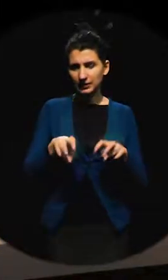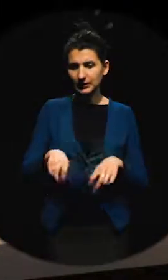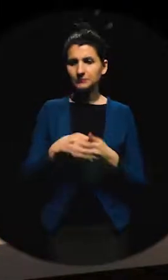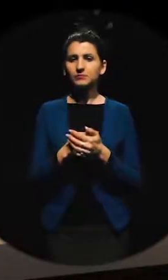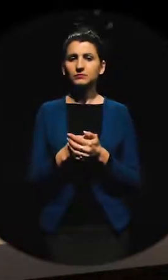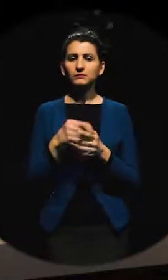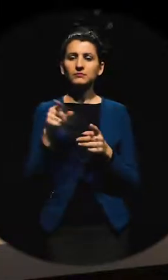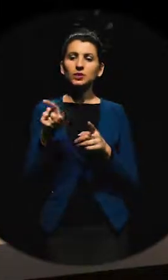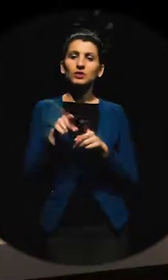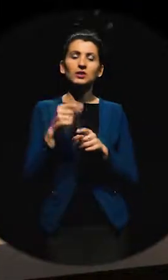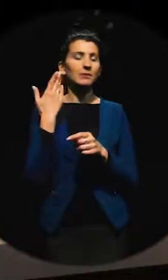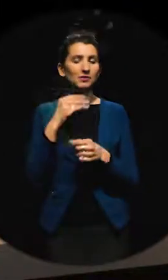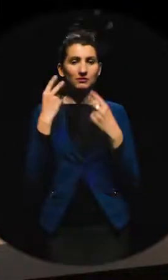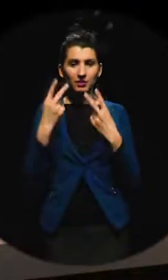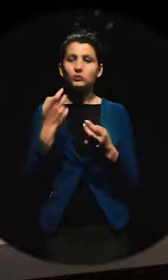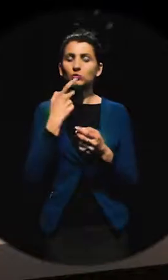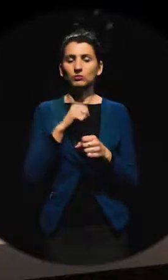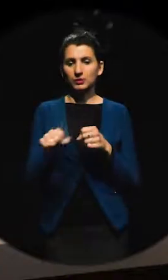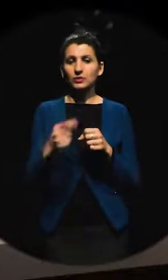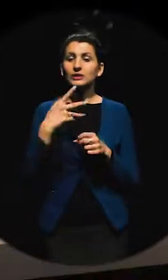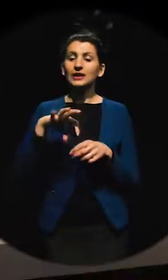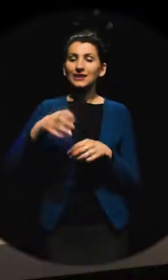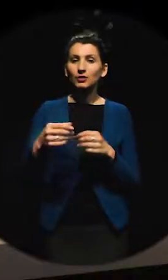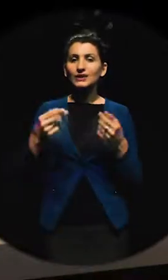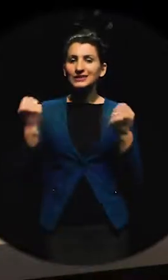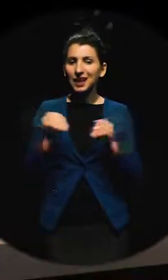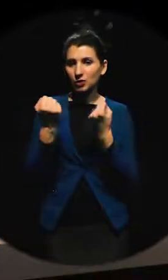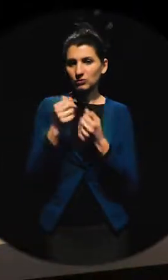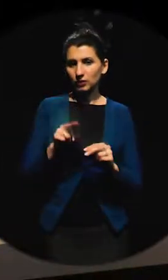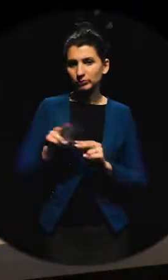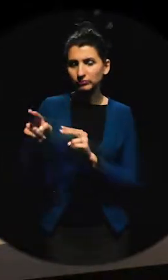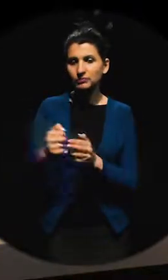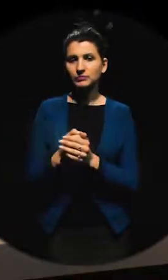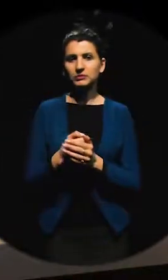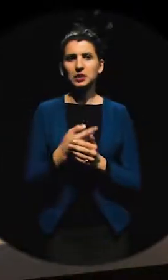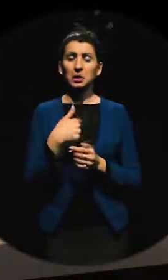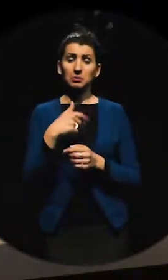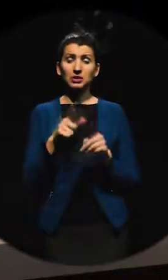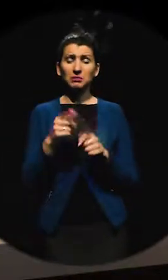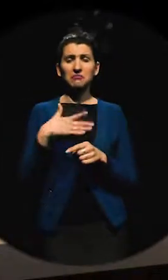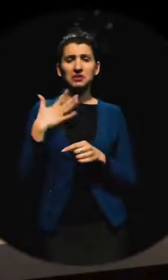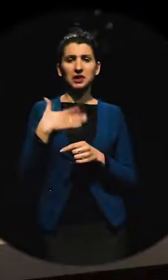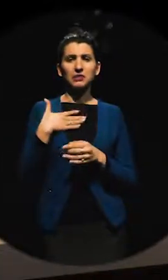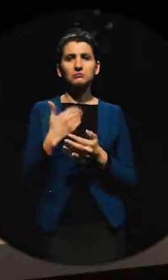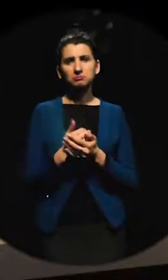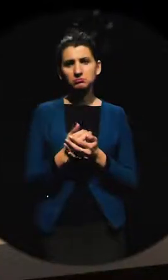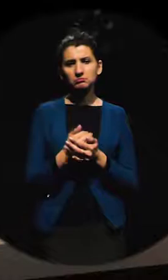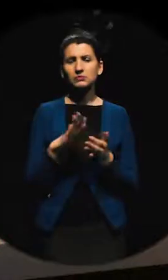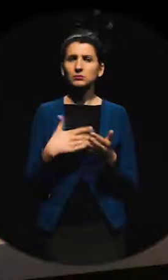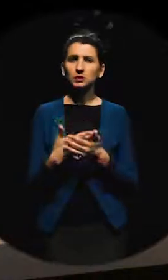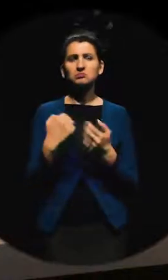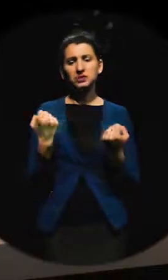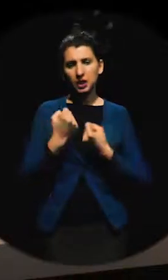która dla badaczki jest bardzo ważna, to jest kategoria zaangażowania. I wydaje nam się, że owa kategoria